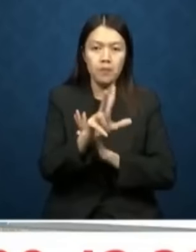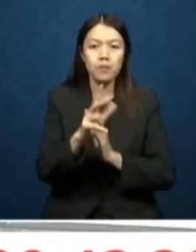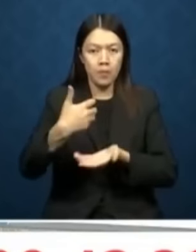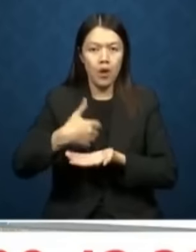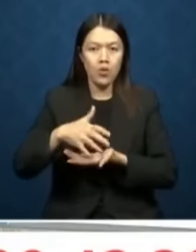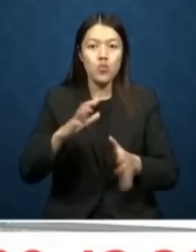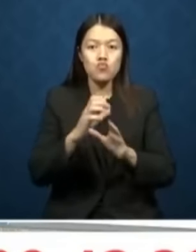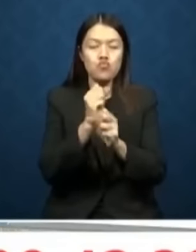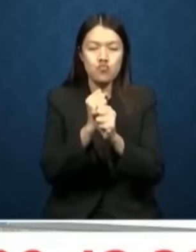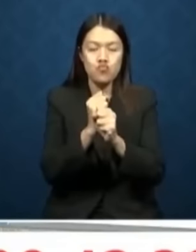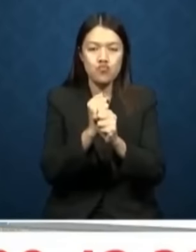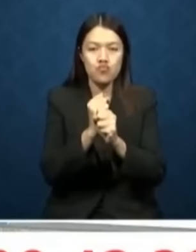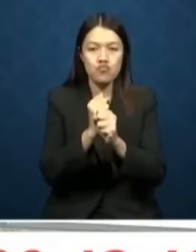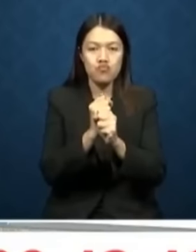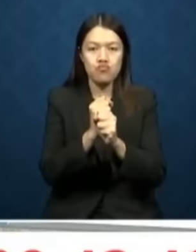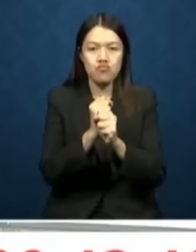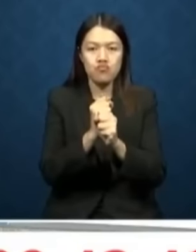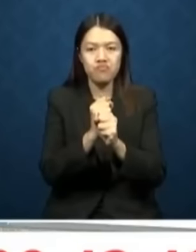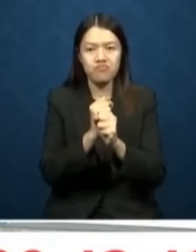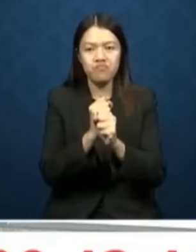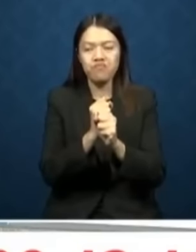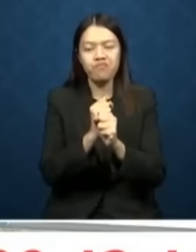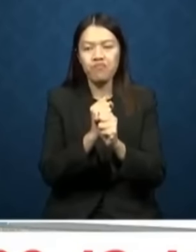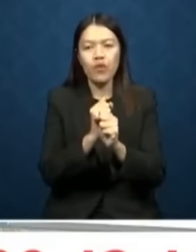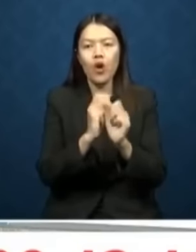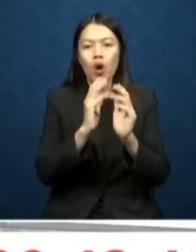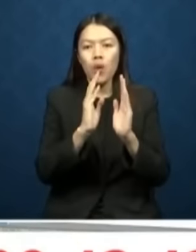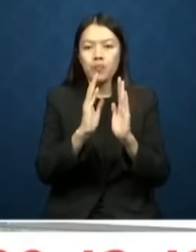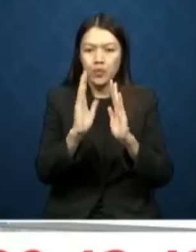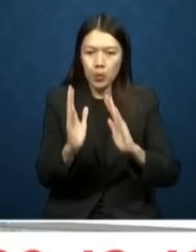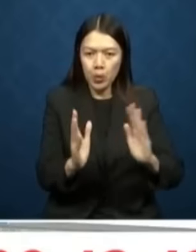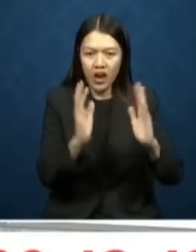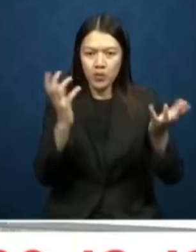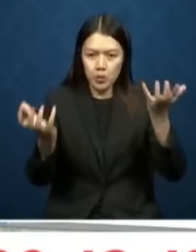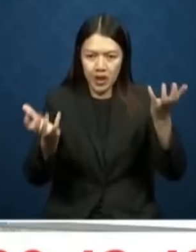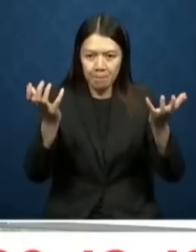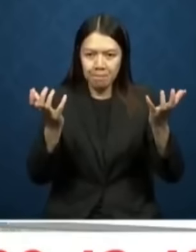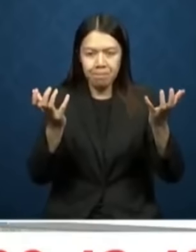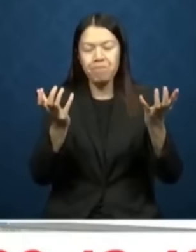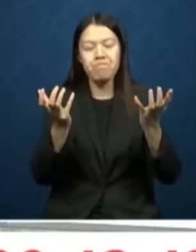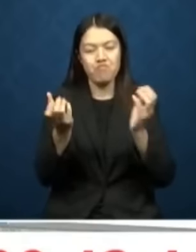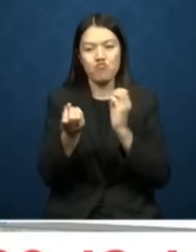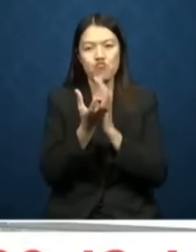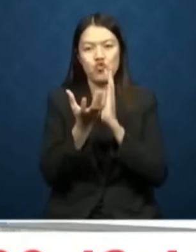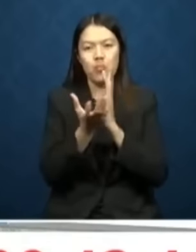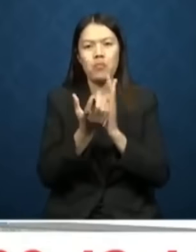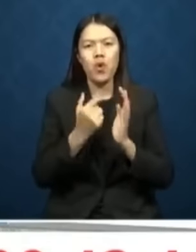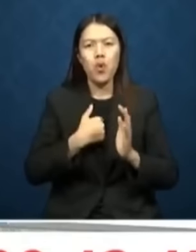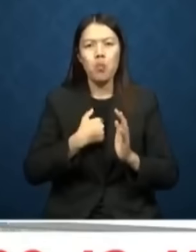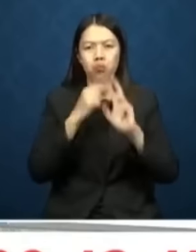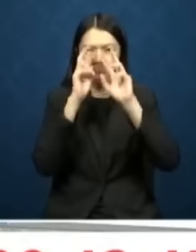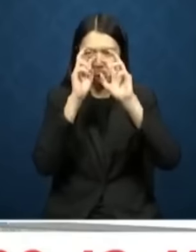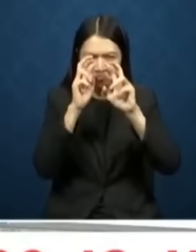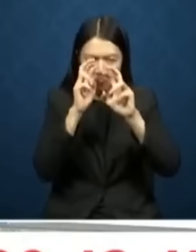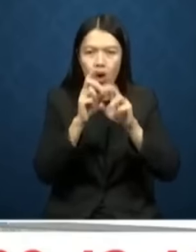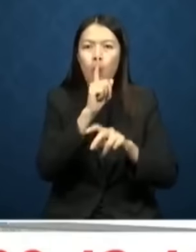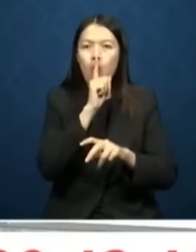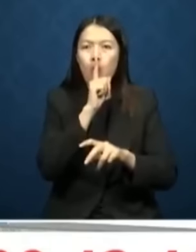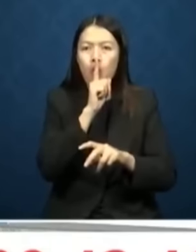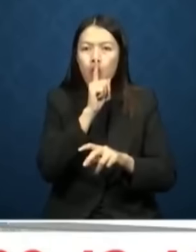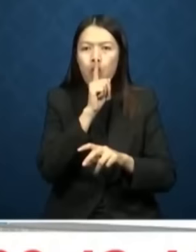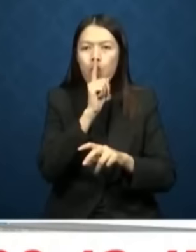พื่อบอกว่าเรื่องนี้เป็นการสั่นคลอนกระบวนการยุติธรรมอย่างยิ่งผมไม่ได้มาอภิปรายไม่ไว้วางใจรัฐบาลเพราะ